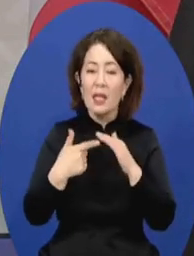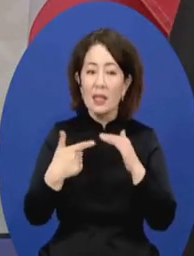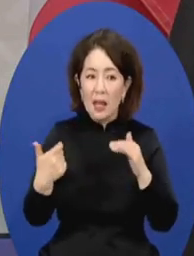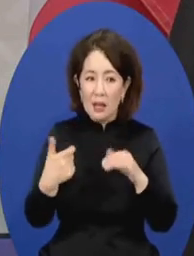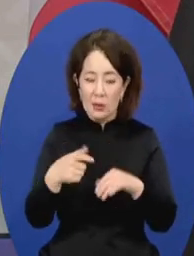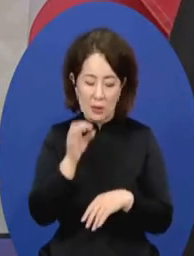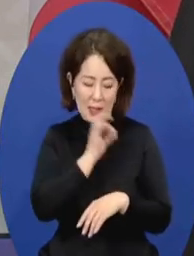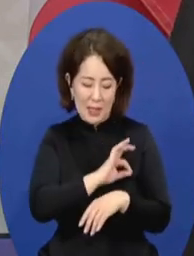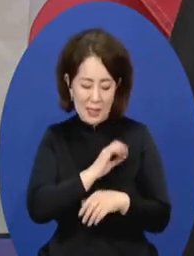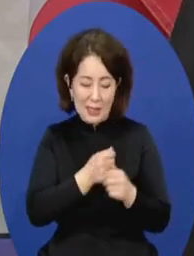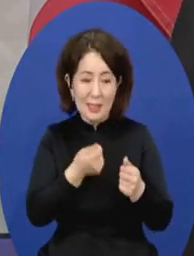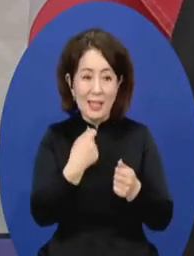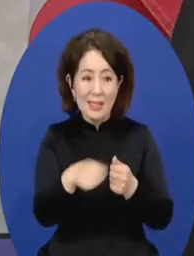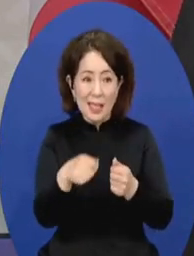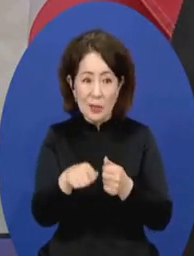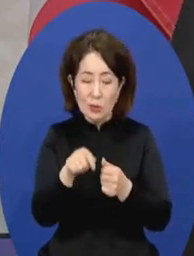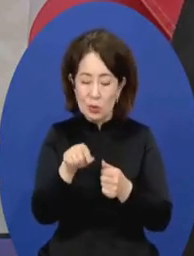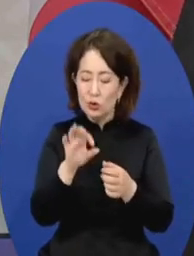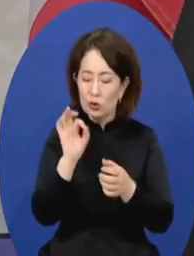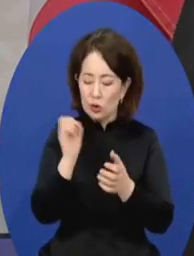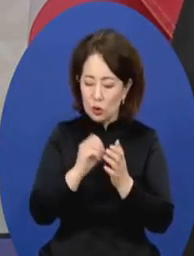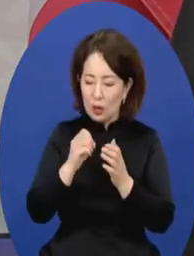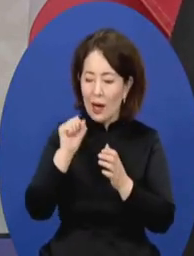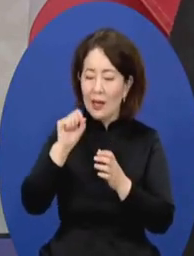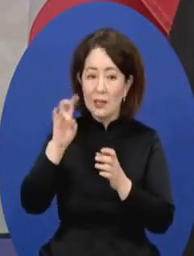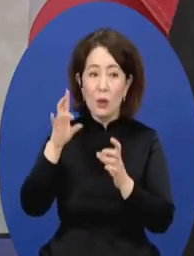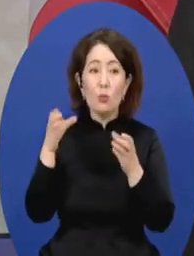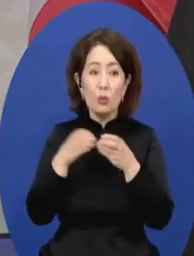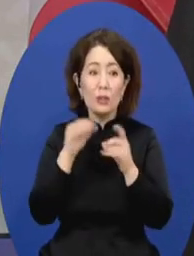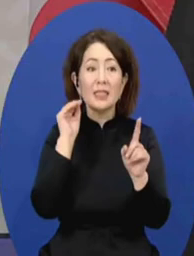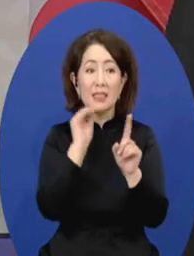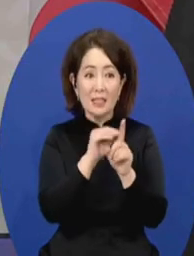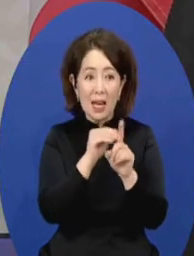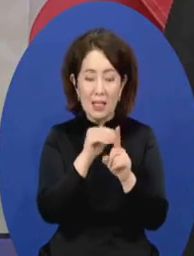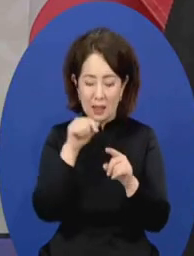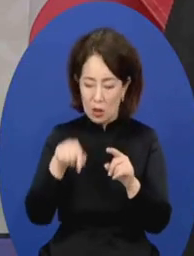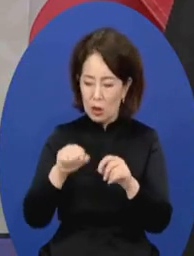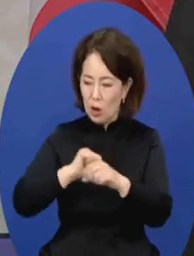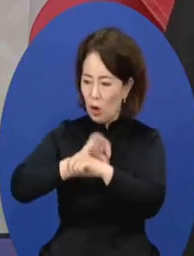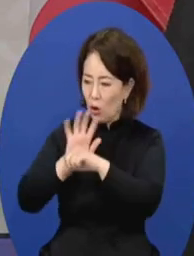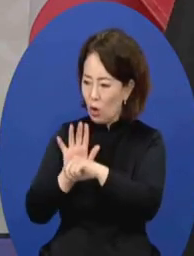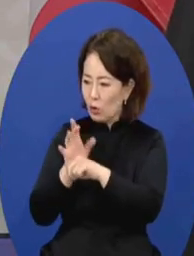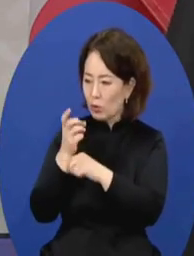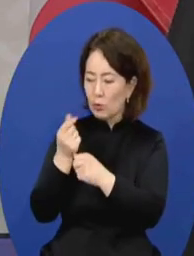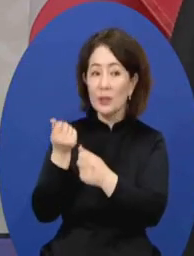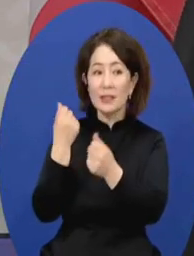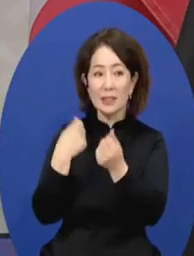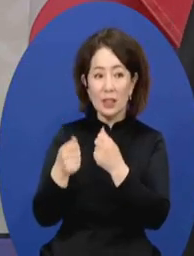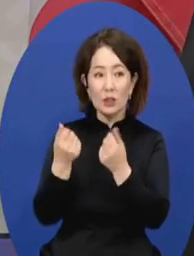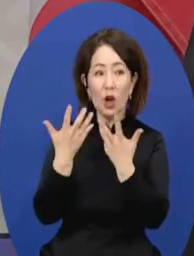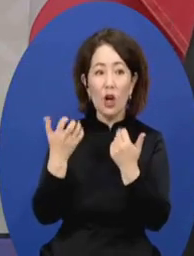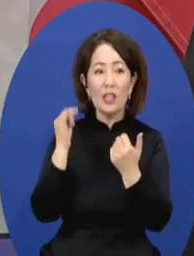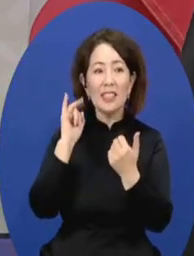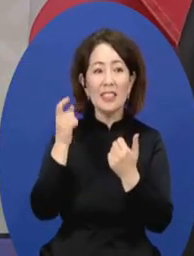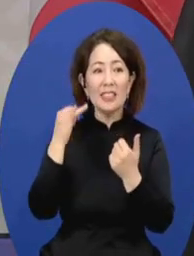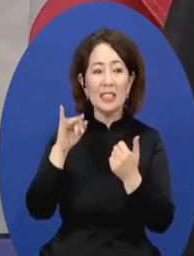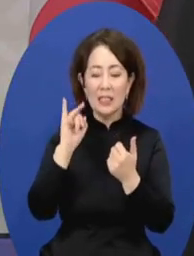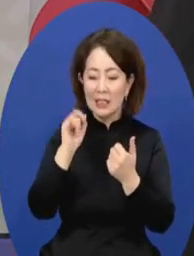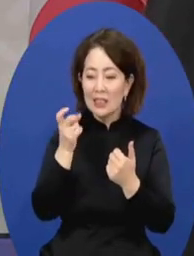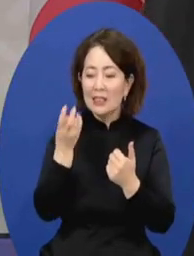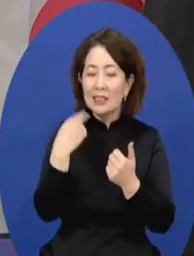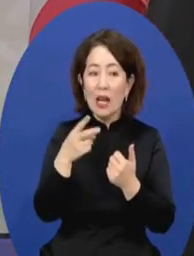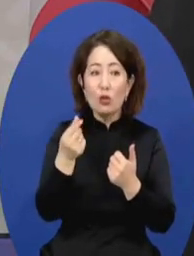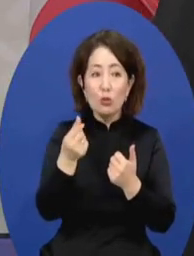үр ашигтай зарцуулахыг ардчлан намын бүлгээс шаардаж байгаа. Энэ ковидын үеэр зарцуулсан энэ их олон их найд